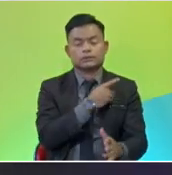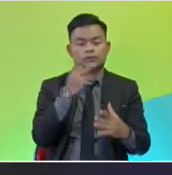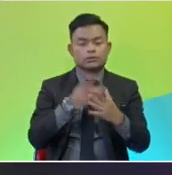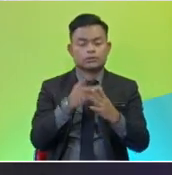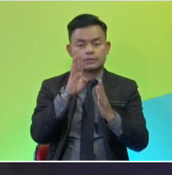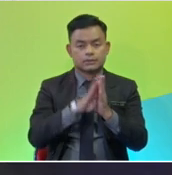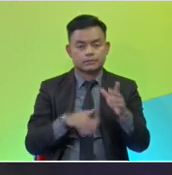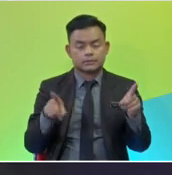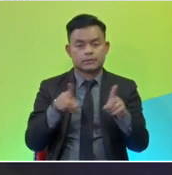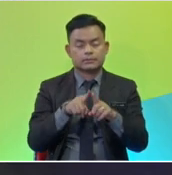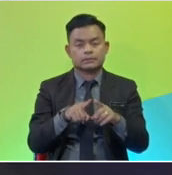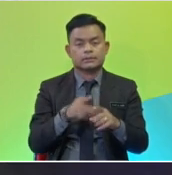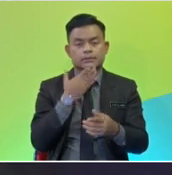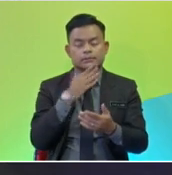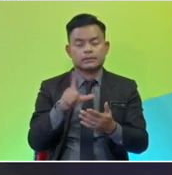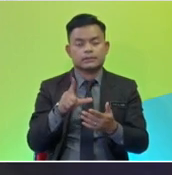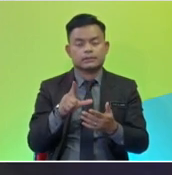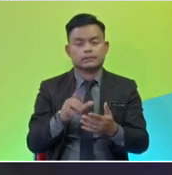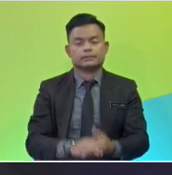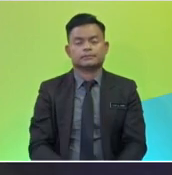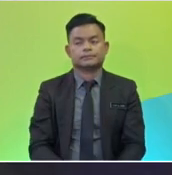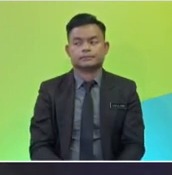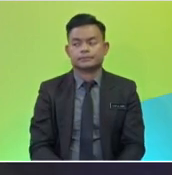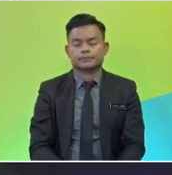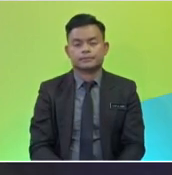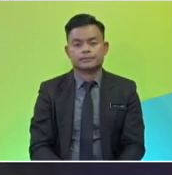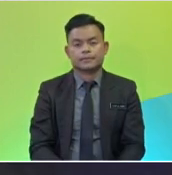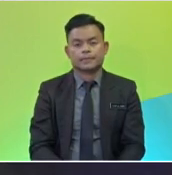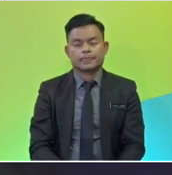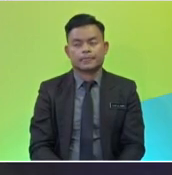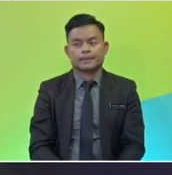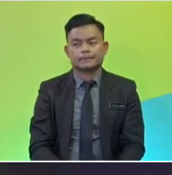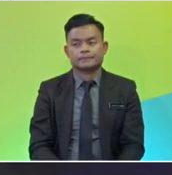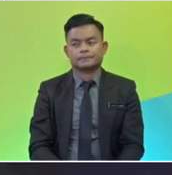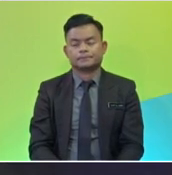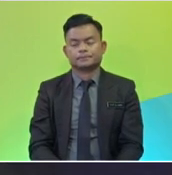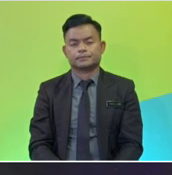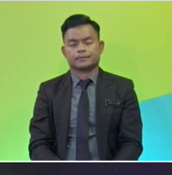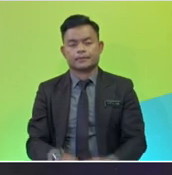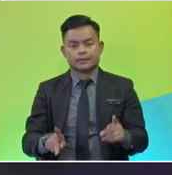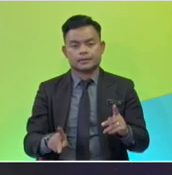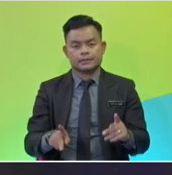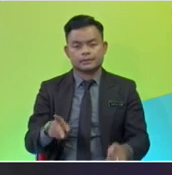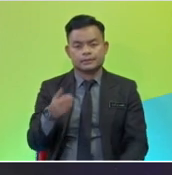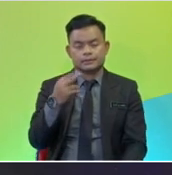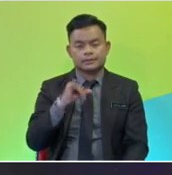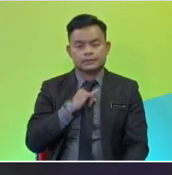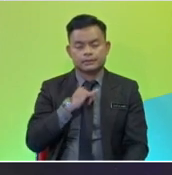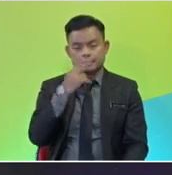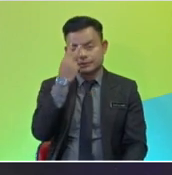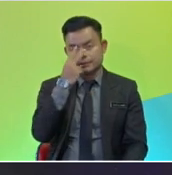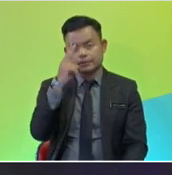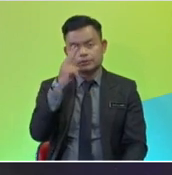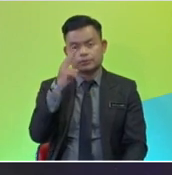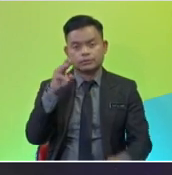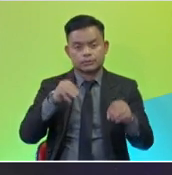okey okey Abang Akmal ah okey Nampak tak ni di mana oh kalau saya dapat lihat dekat situ murid-murd Ini